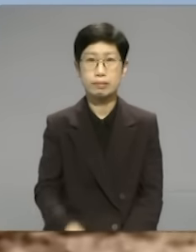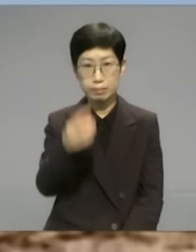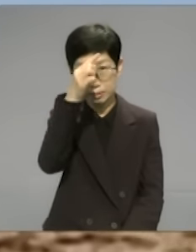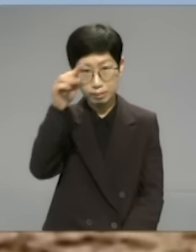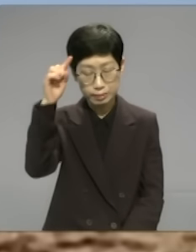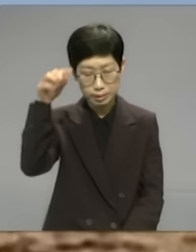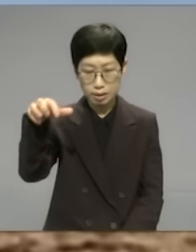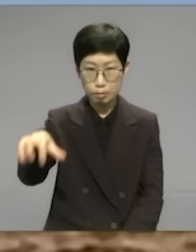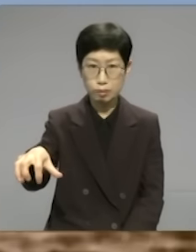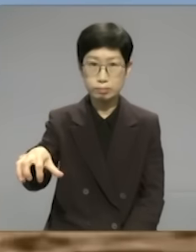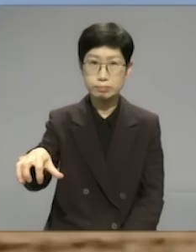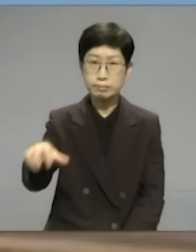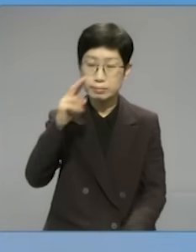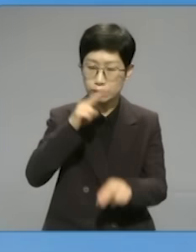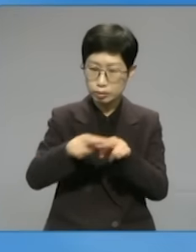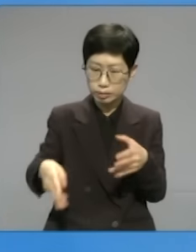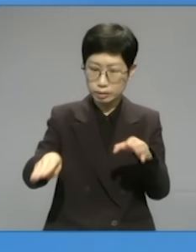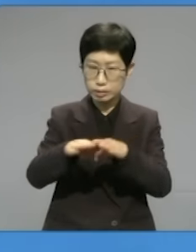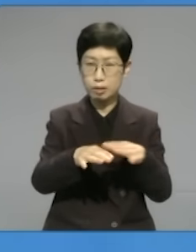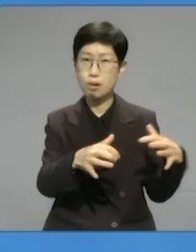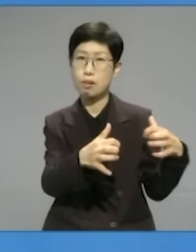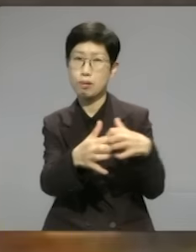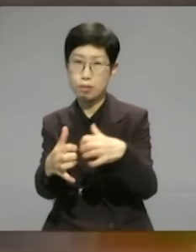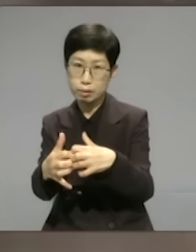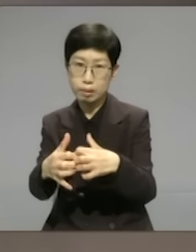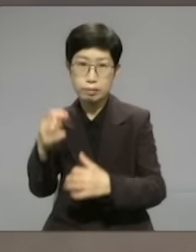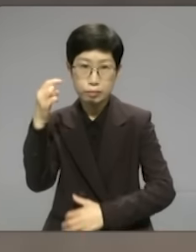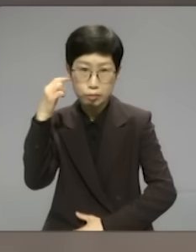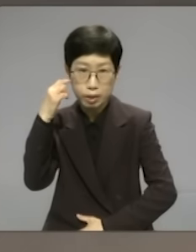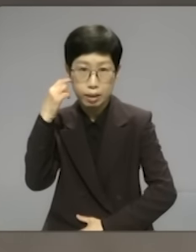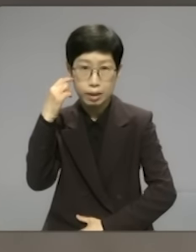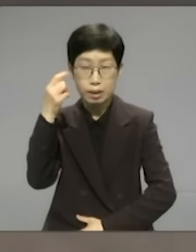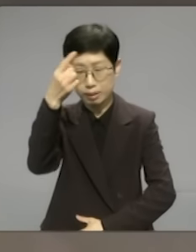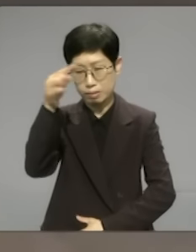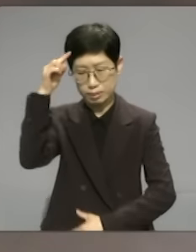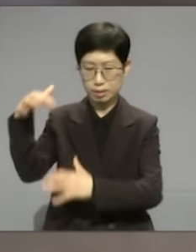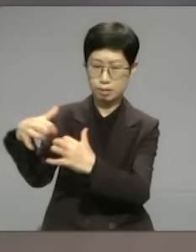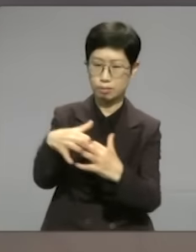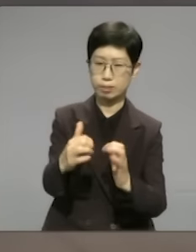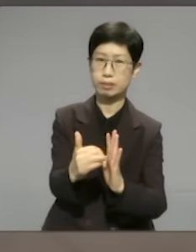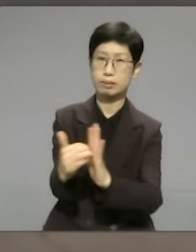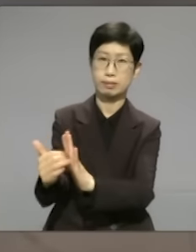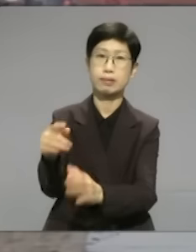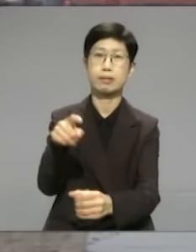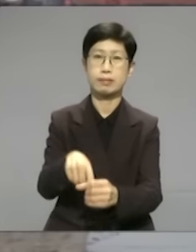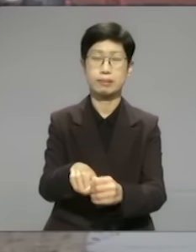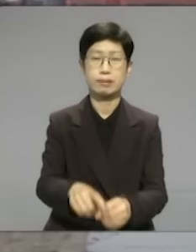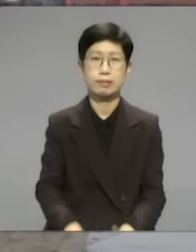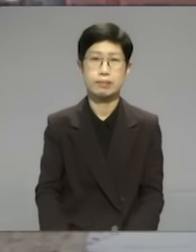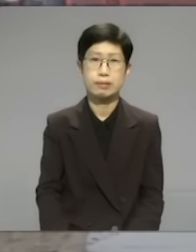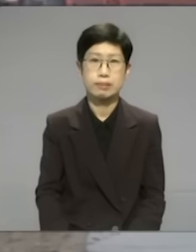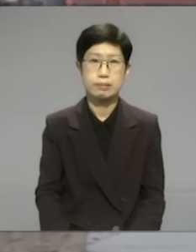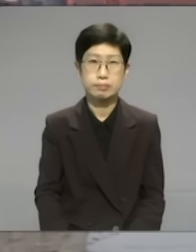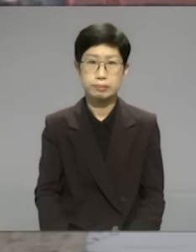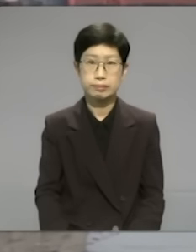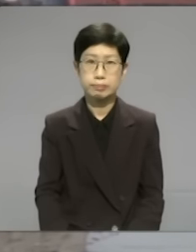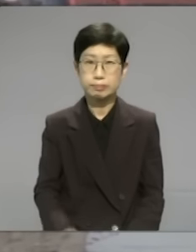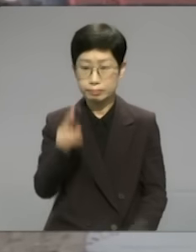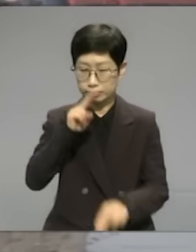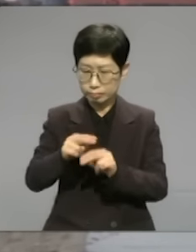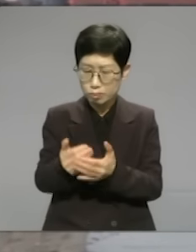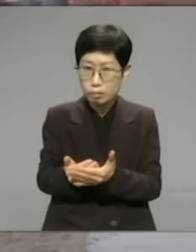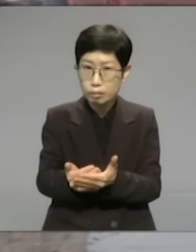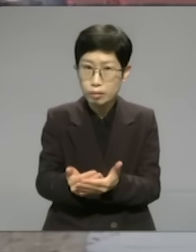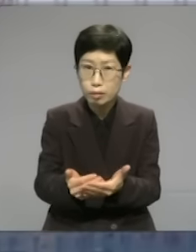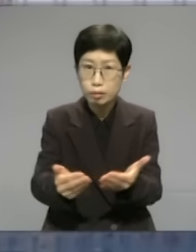러시아 본토 에너지 시설 공격은 러시아의 우크라이나 본토 공격을 막기 위한 것입니다. 연료 공급에 차질을